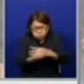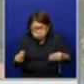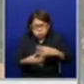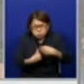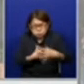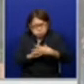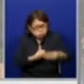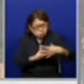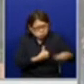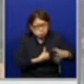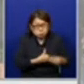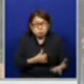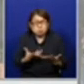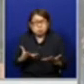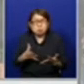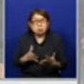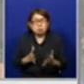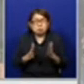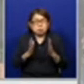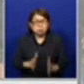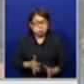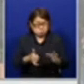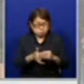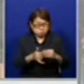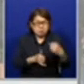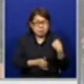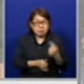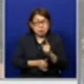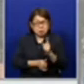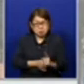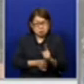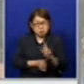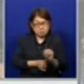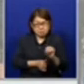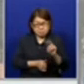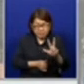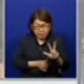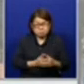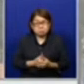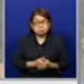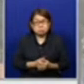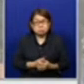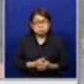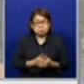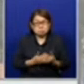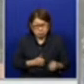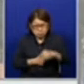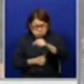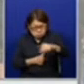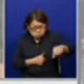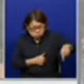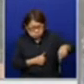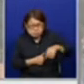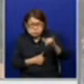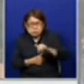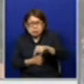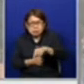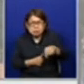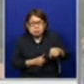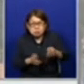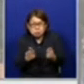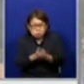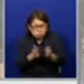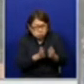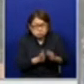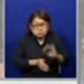านั้น143รายไม่รวมผู้ติดเชื้อต่อจากใจที่ต้องเฝ้าระวังอีกยังไม่ได้คิดอีกนะครับแต่ว่าณวันนั้น